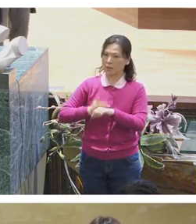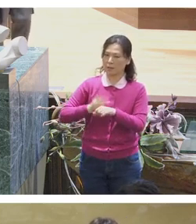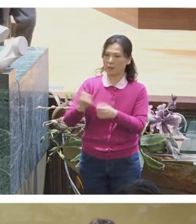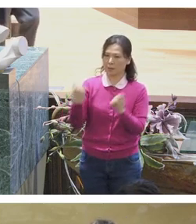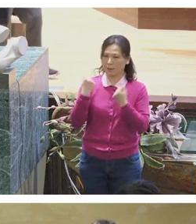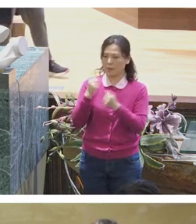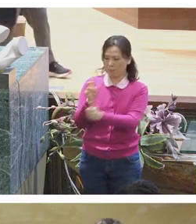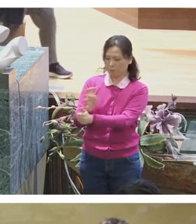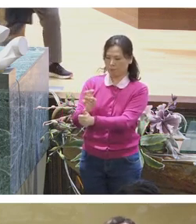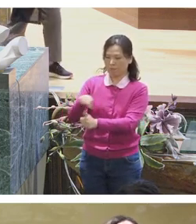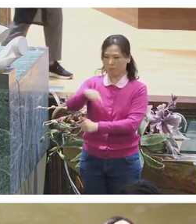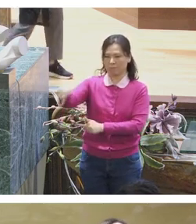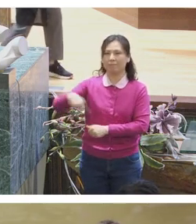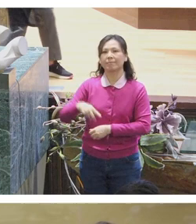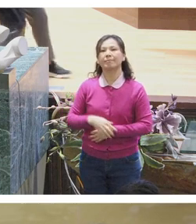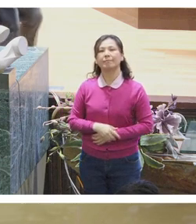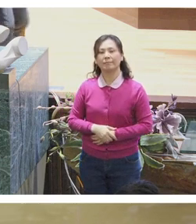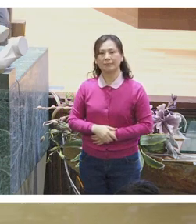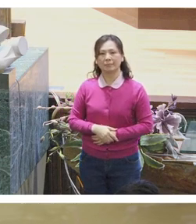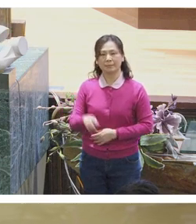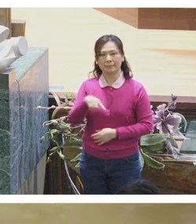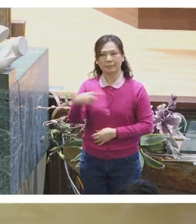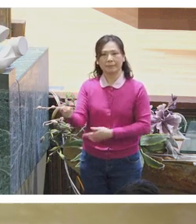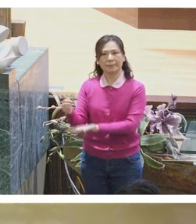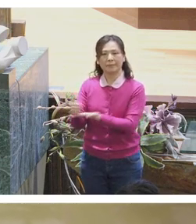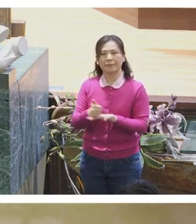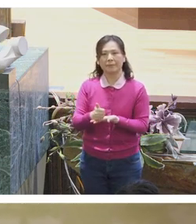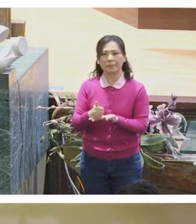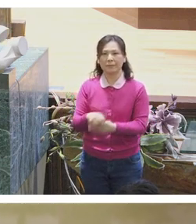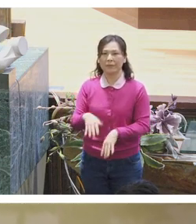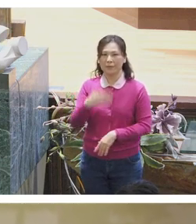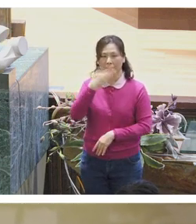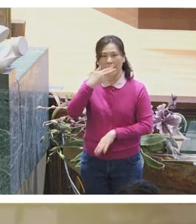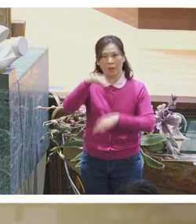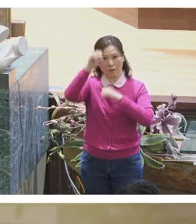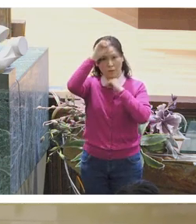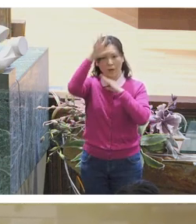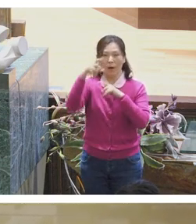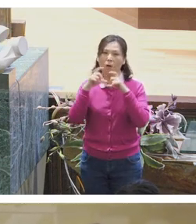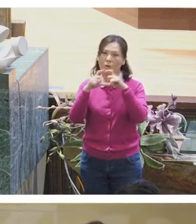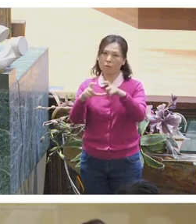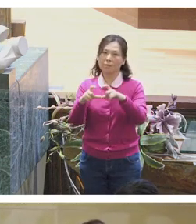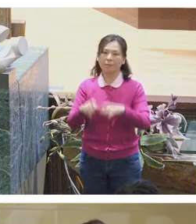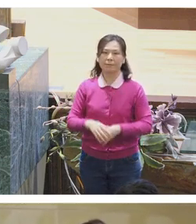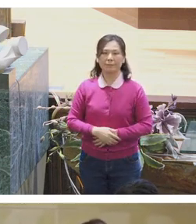做监督。那接下来我们请唐凤来回答一下，